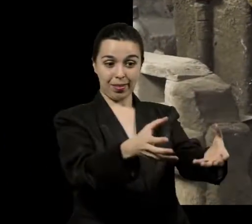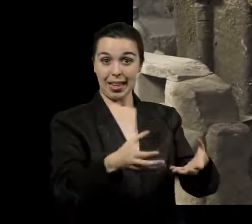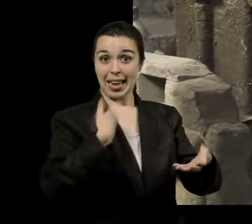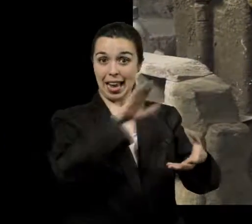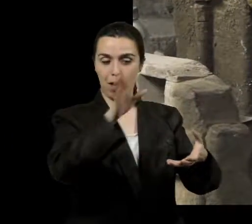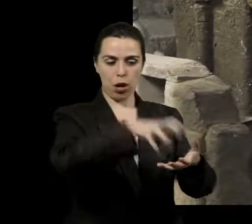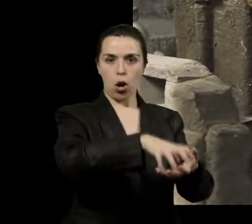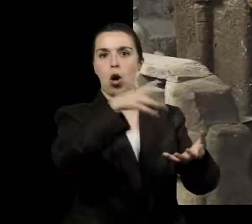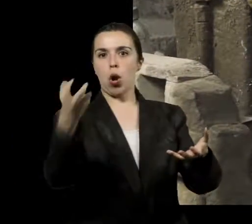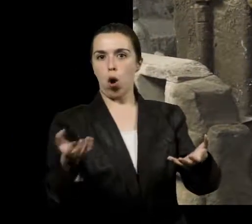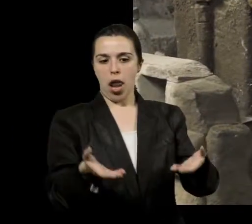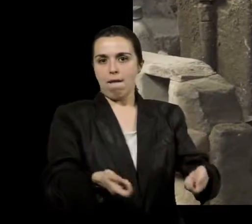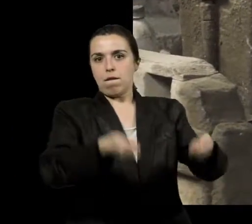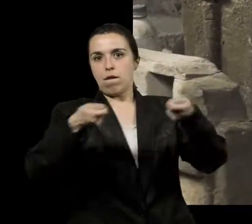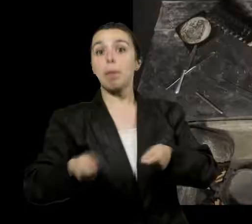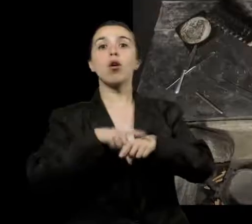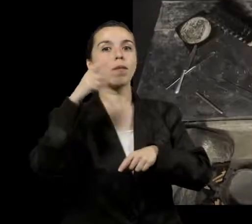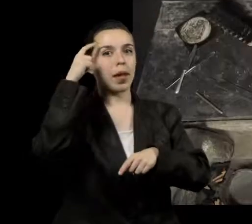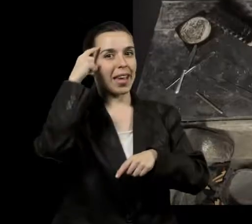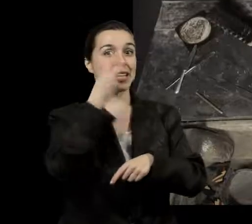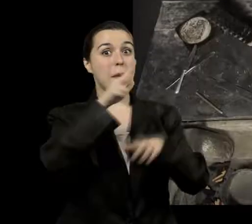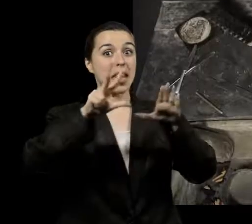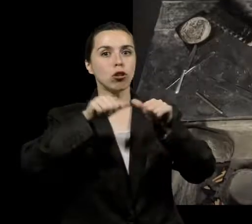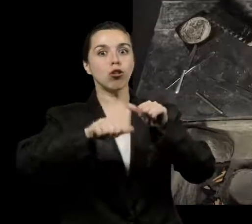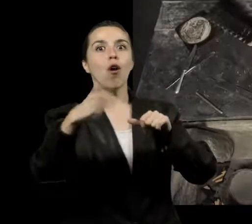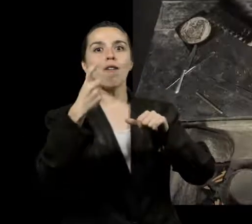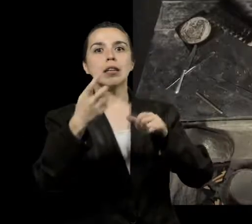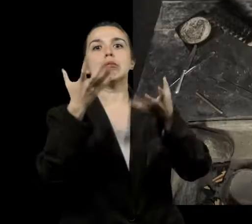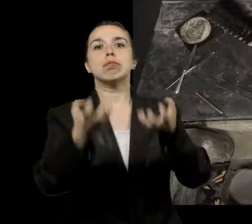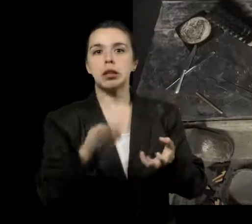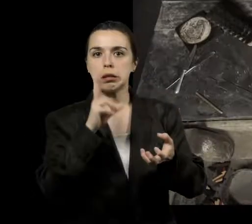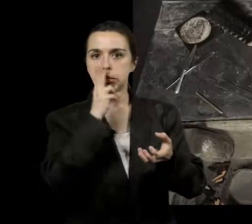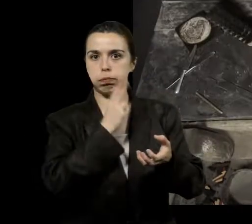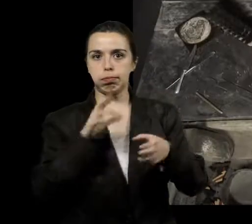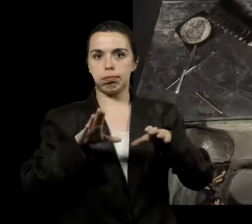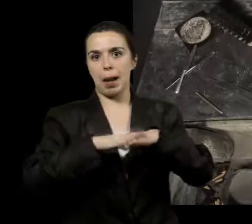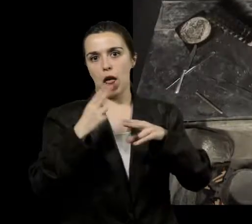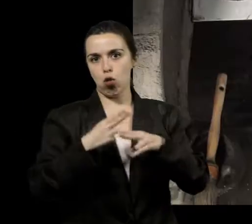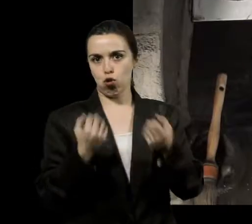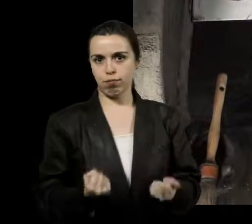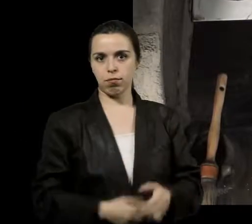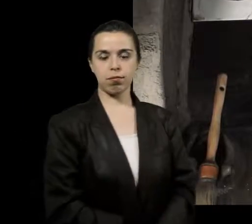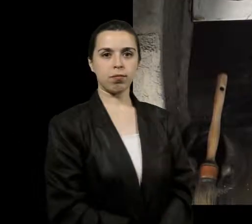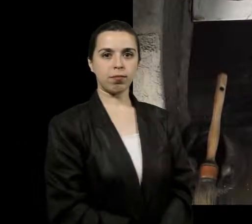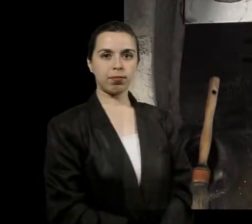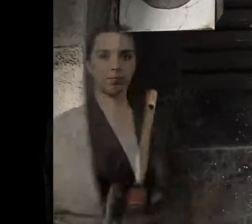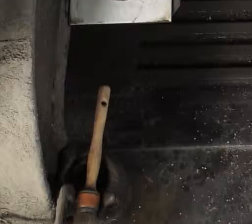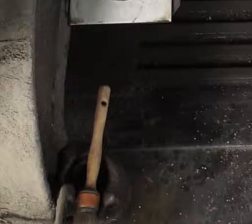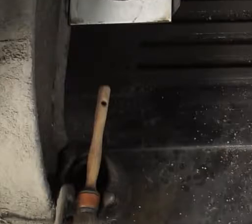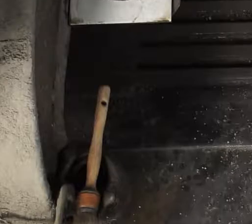La peça acabada es treu del motlle, però encara cal que s'eixugui durant uns 28 dies per adquirir duresa.